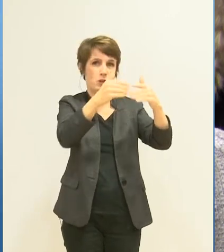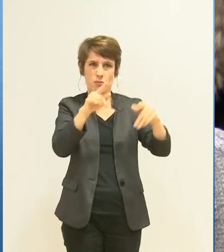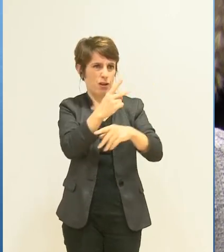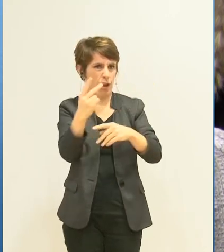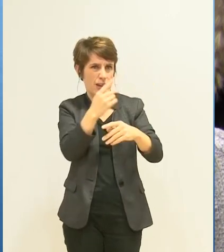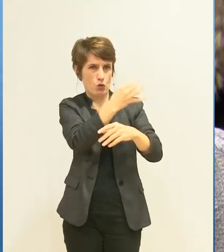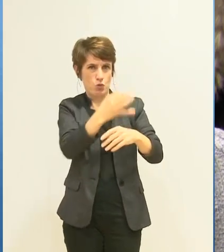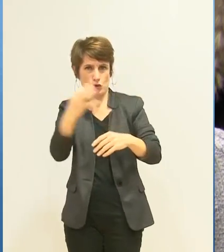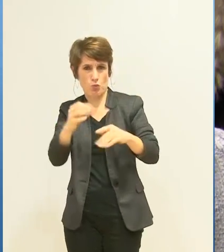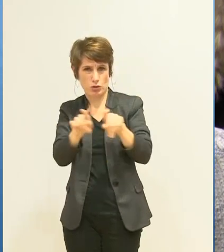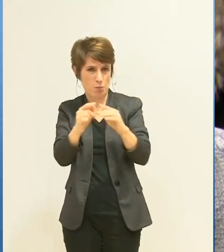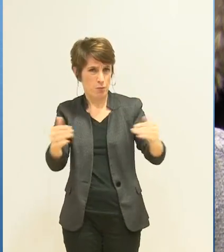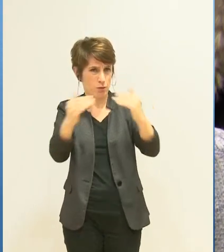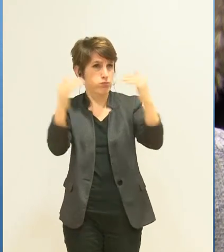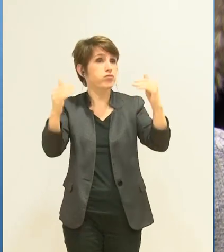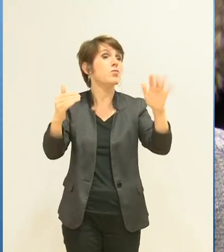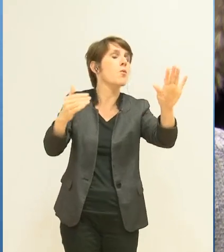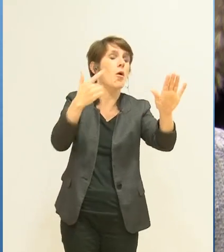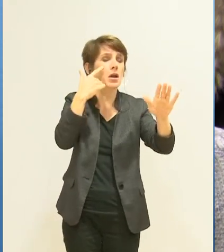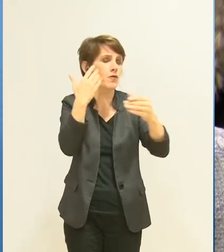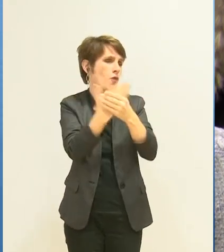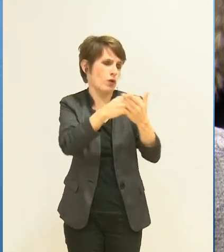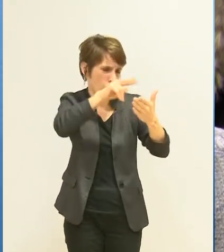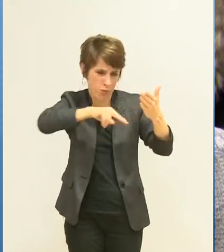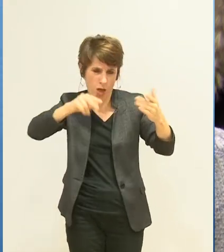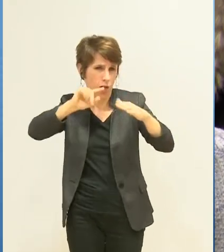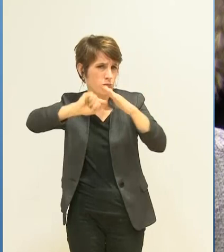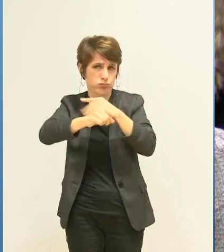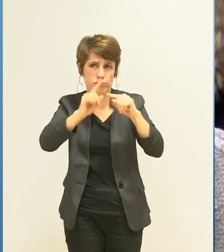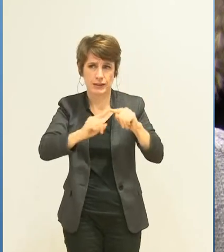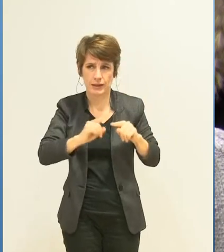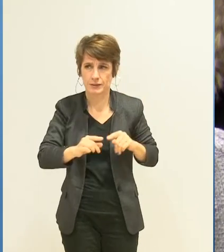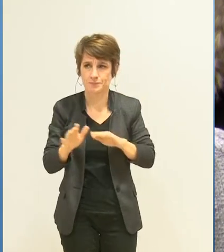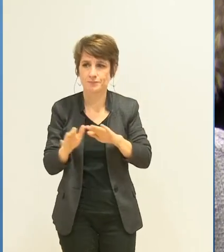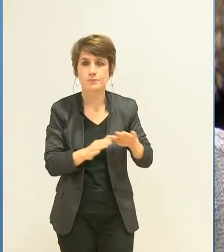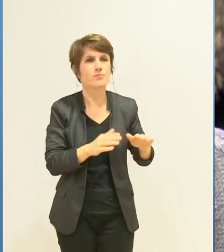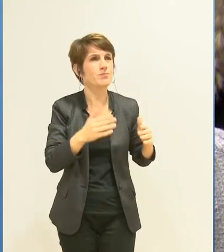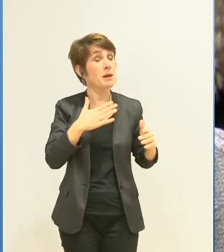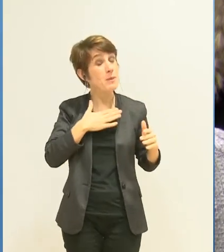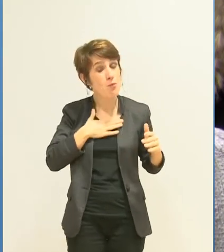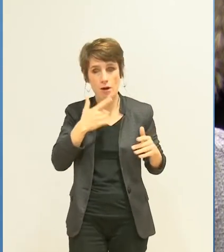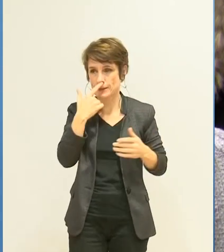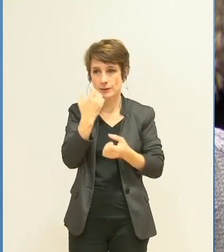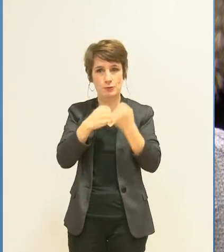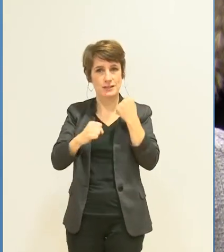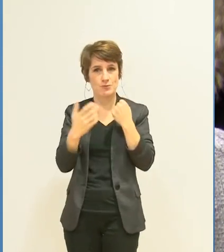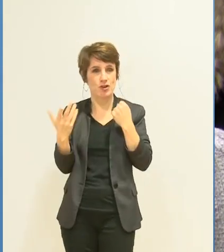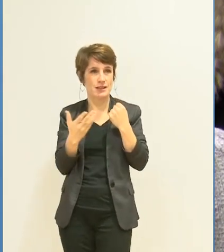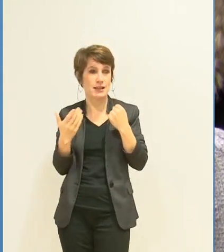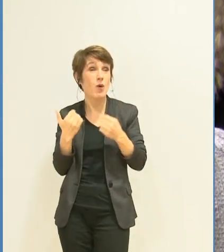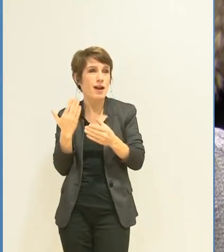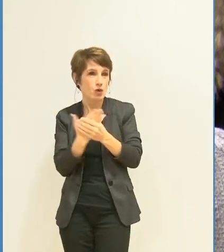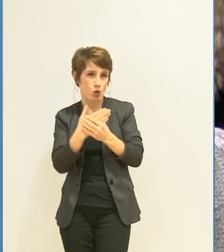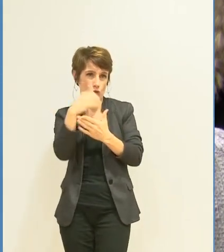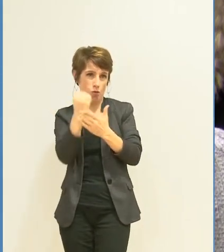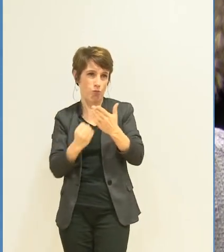mais bon gilles forage et le document pour en être sûr mais par contre ce qui m'a ce qui me gêne beaucoup c'est la manière dont est élaboré ce document